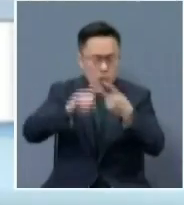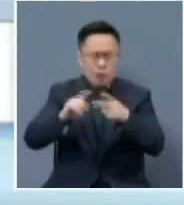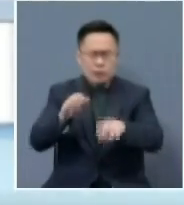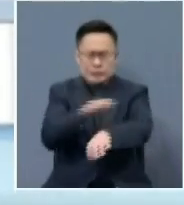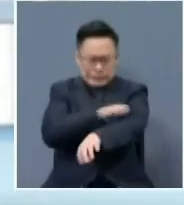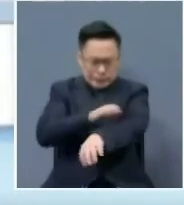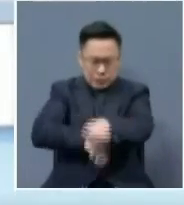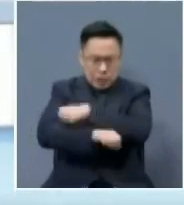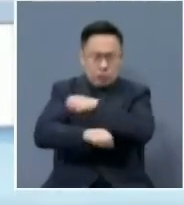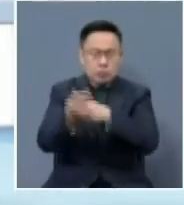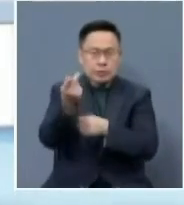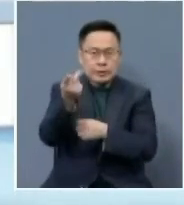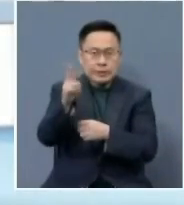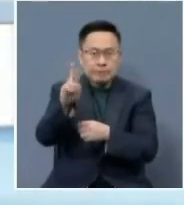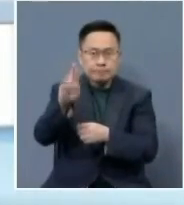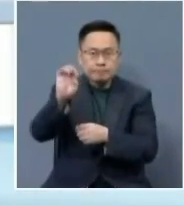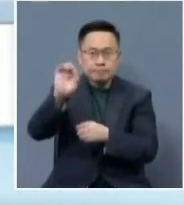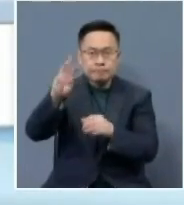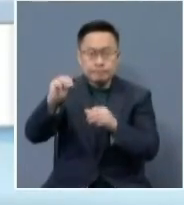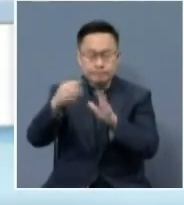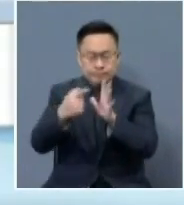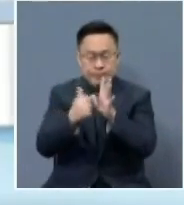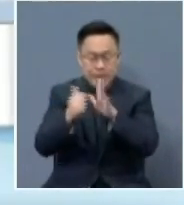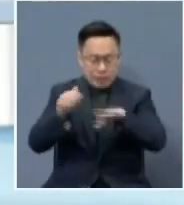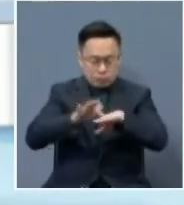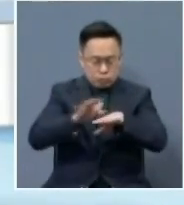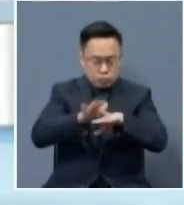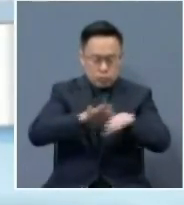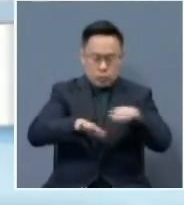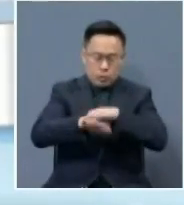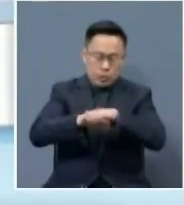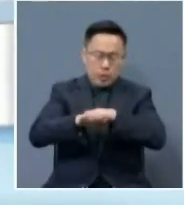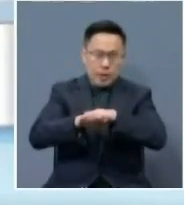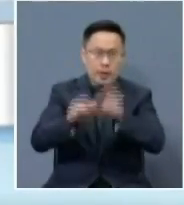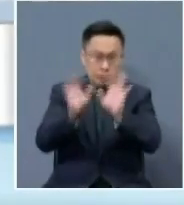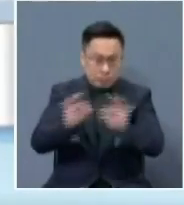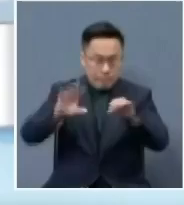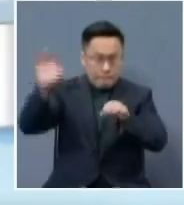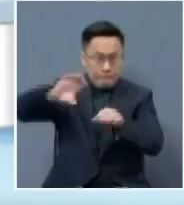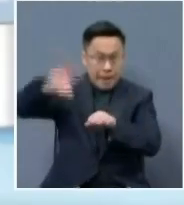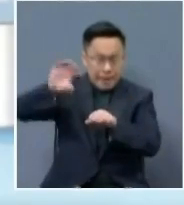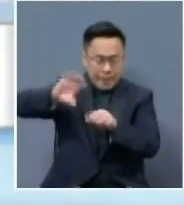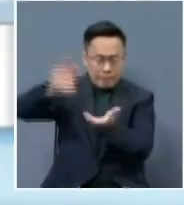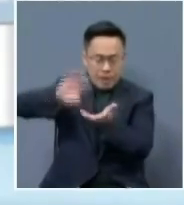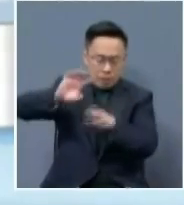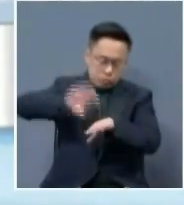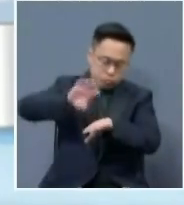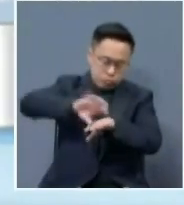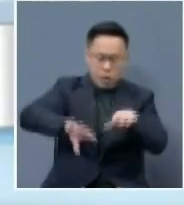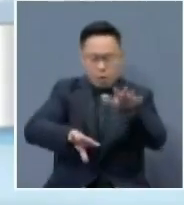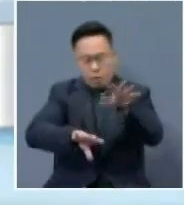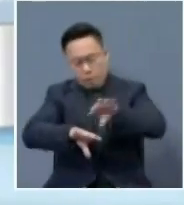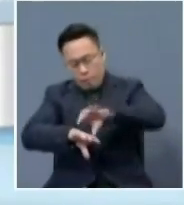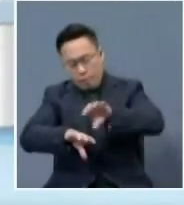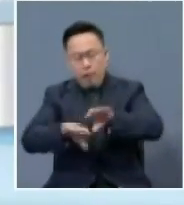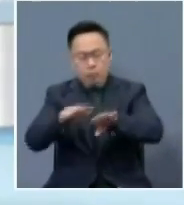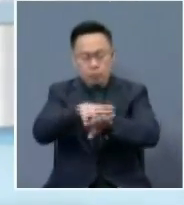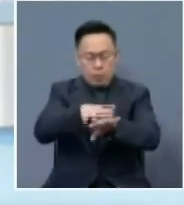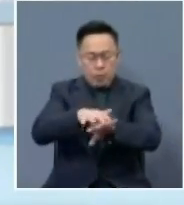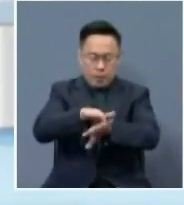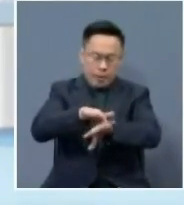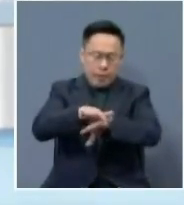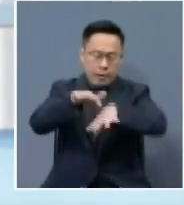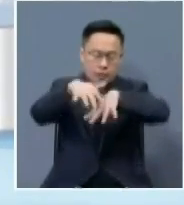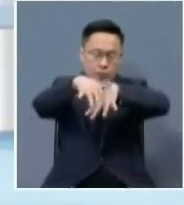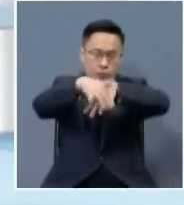ครีมแก้น้ำกัดเท้าหรือว่าทาขี้ผึ้งก็ได้แล้วก็อย่าลืมโรยแป้งที่เท้าด้วยนะคะเพื่อเป็นการป้องกันเหงื่อแล้วก็ไม่ให้เกิดอาการผี่น